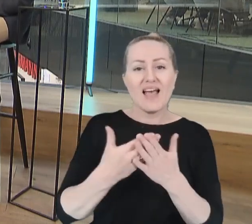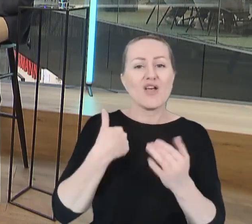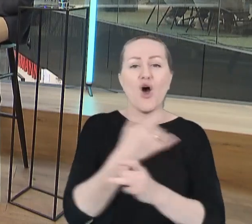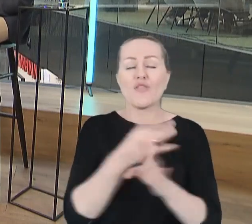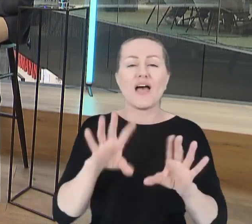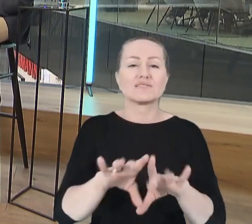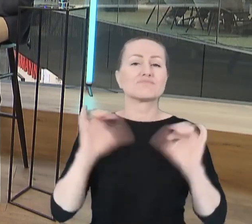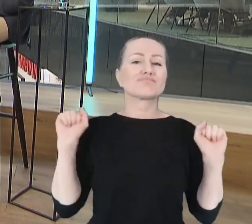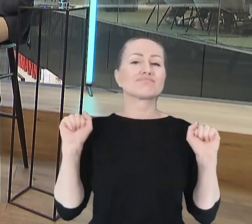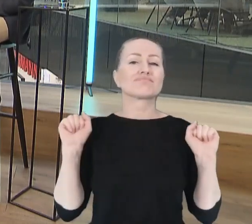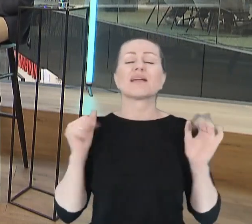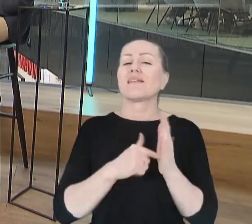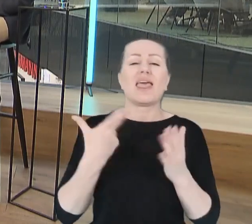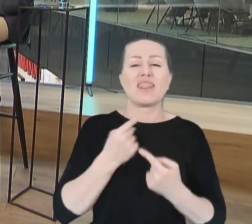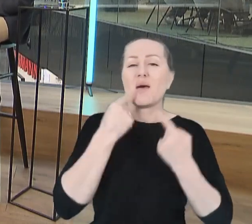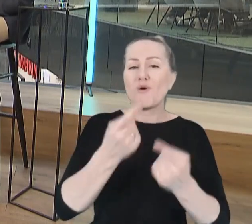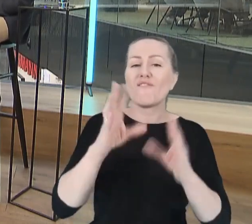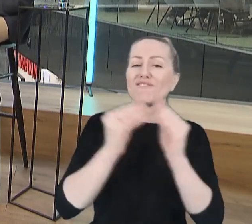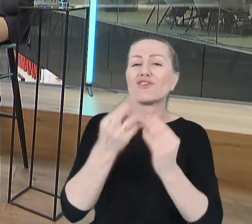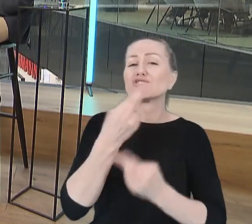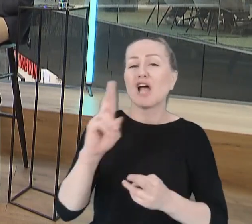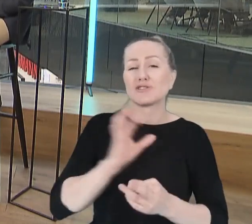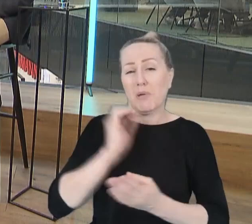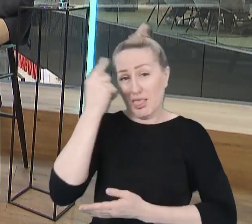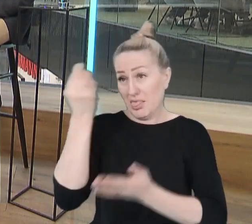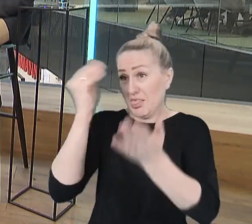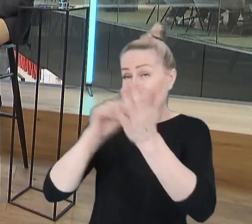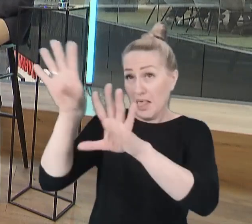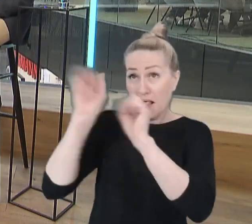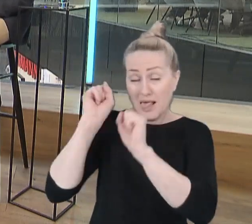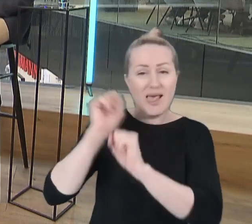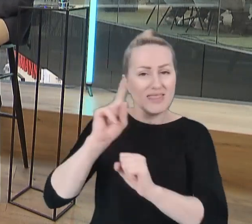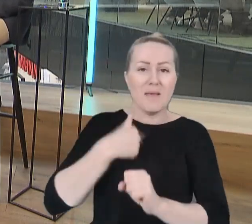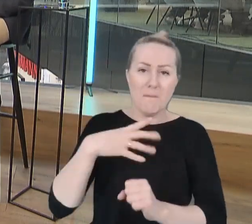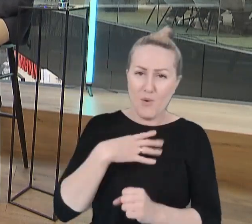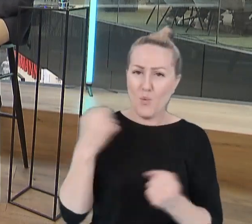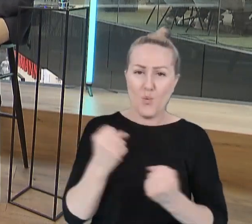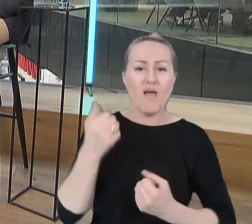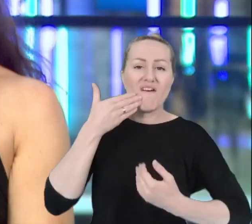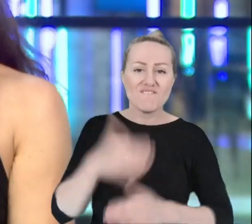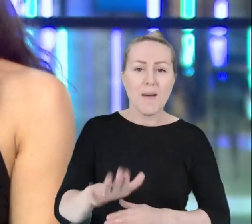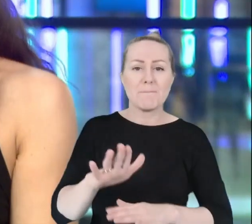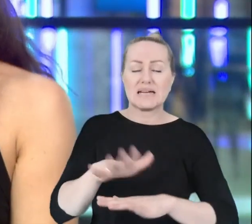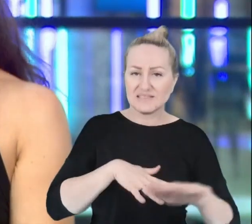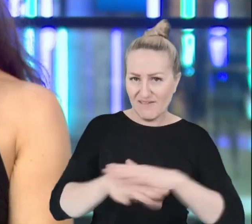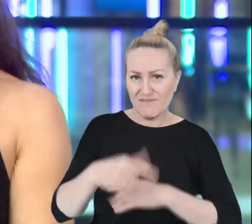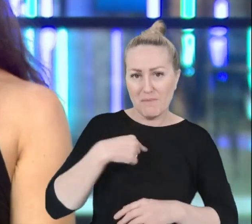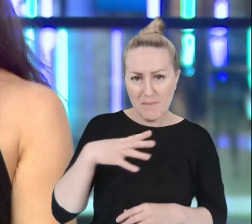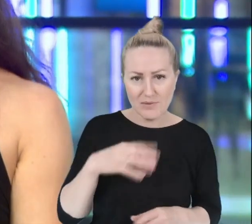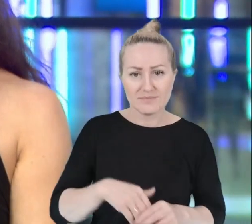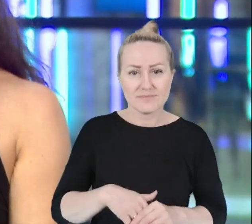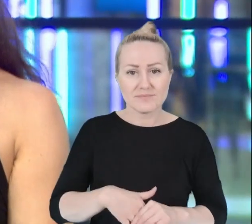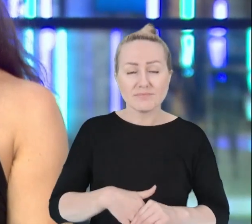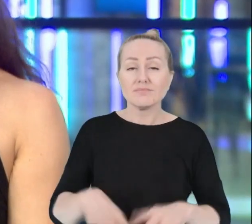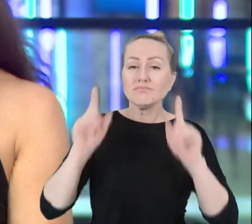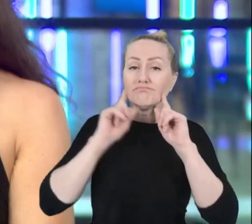mówię tych rzeczy tak z kosmosu. Ja po prostu no, zaliczyłam bardzo mocne wypalenie i, no, i w zasadzie musiałam się